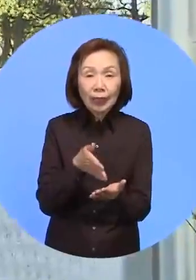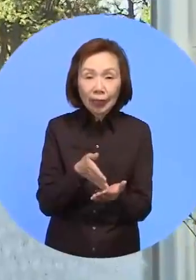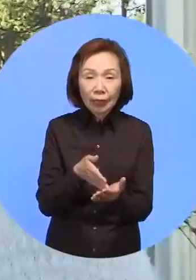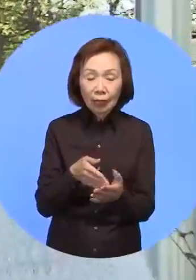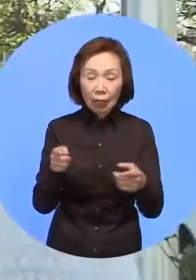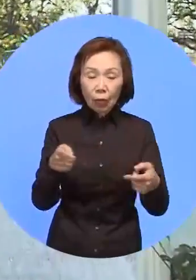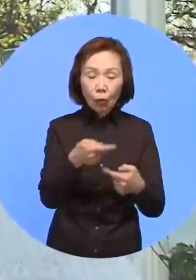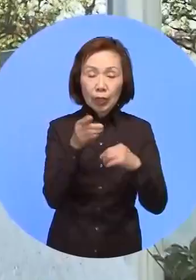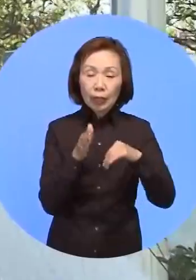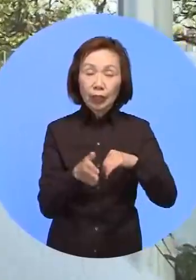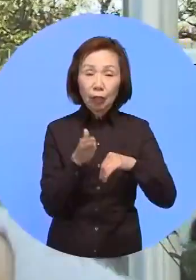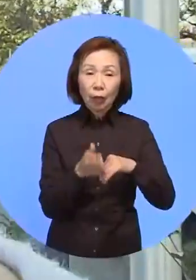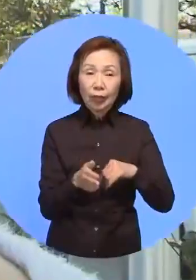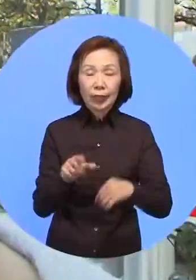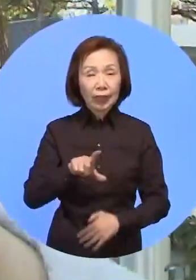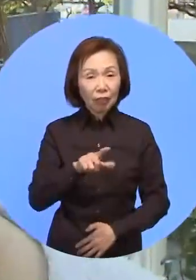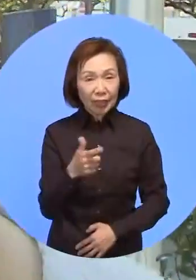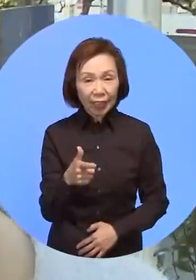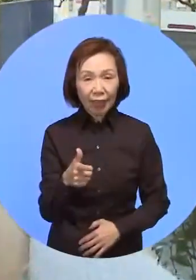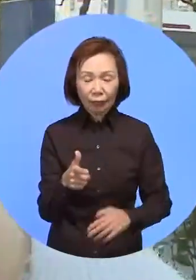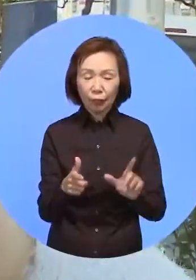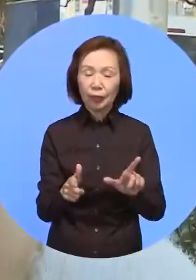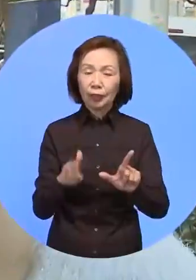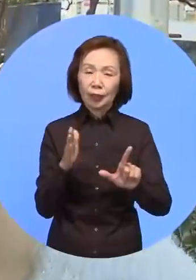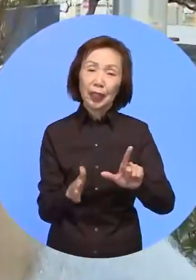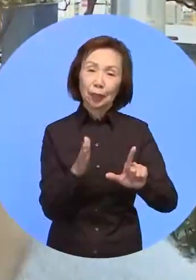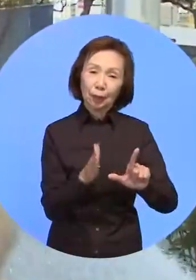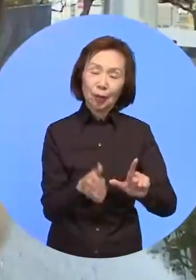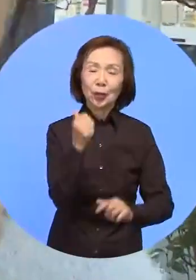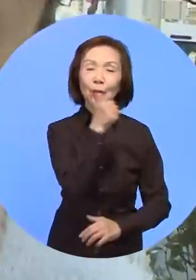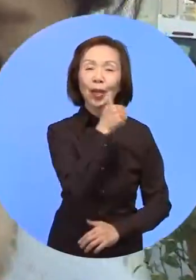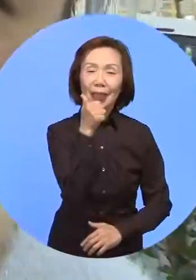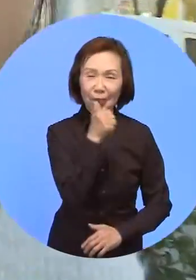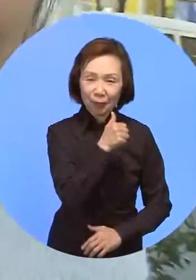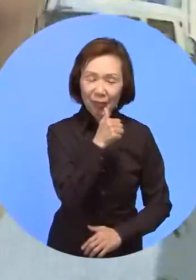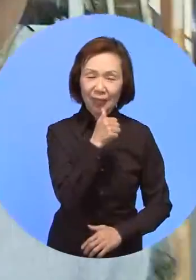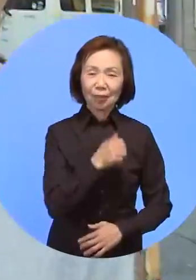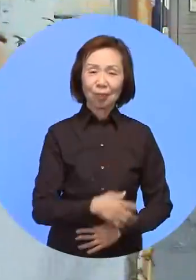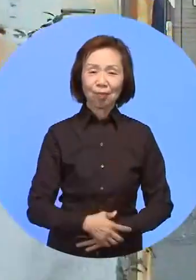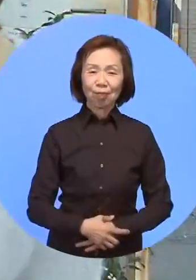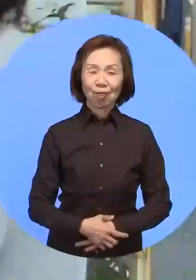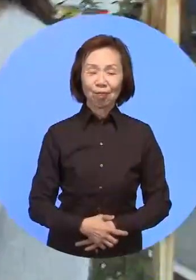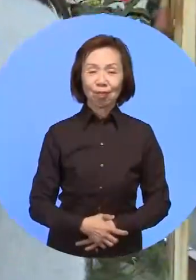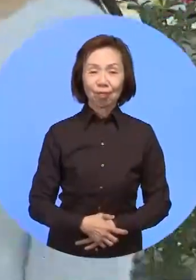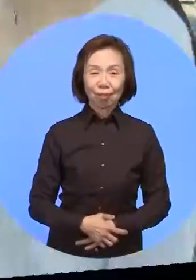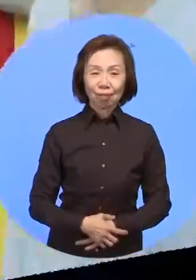ここだけの話、おせち料理ではないレシピをご紹介しちゃいますよ。